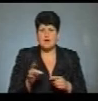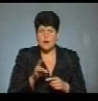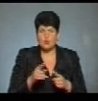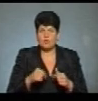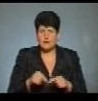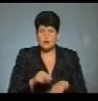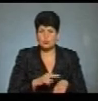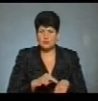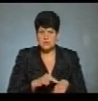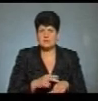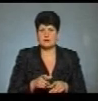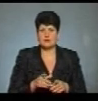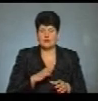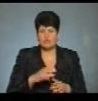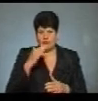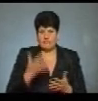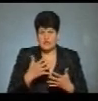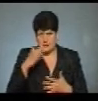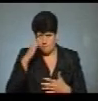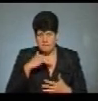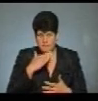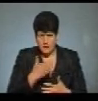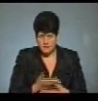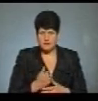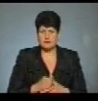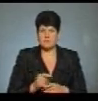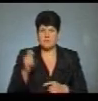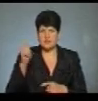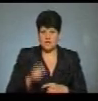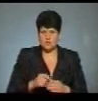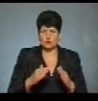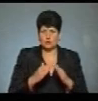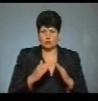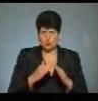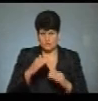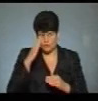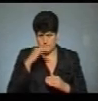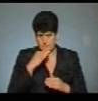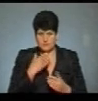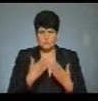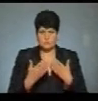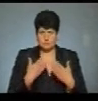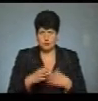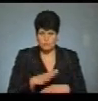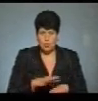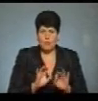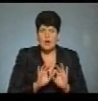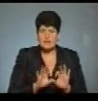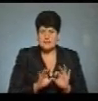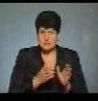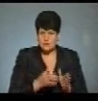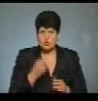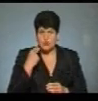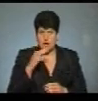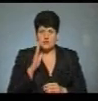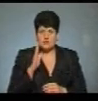Тернопільського. Було встановлено батька даного громадянина, під'їхали до будинку батька, з батьком велися перемовили, десь йому пояснили, що краще